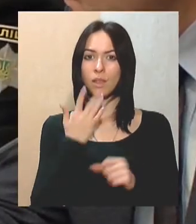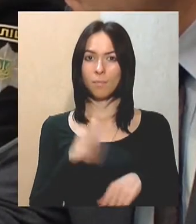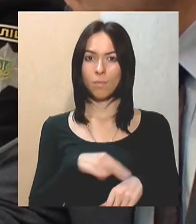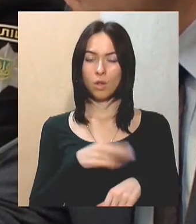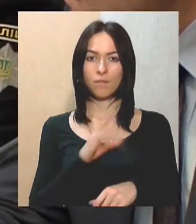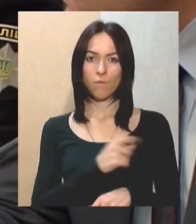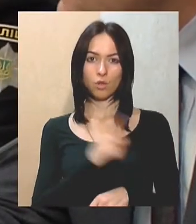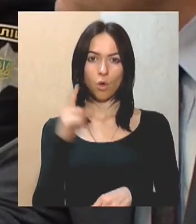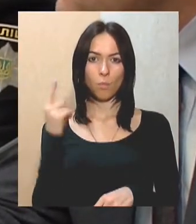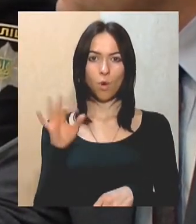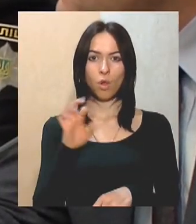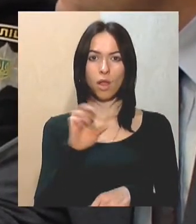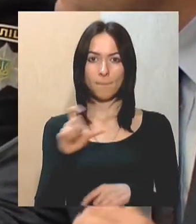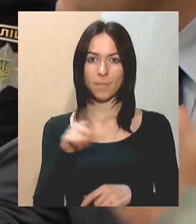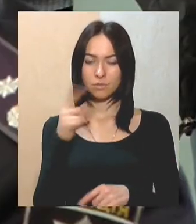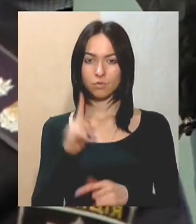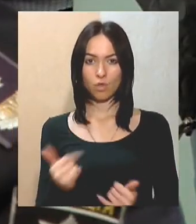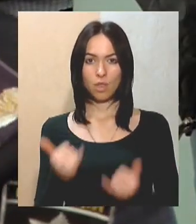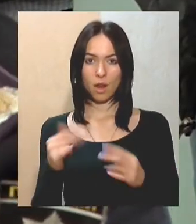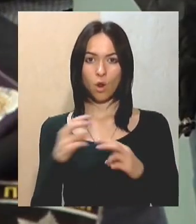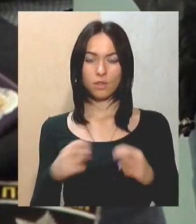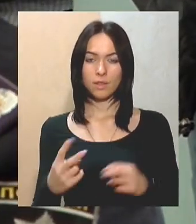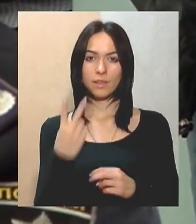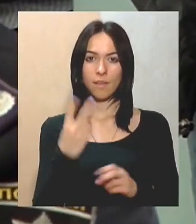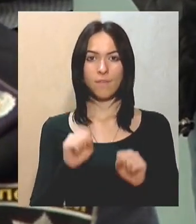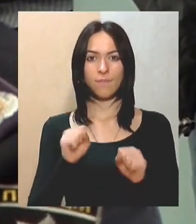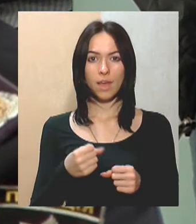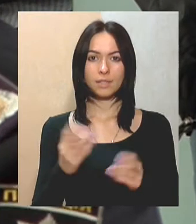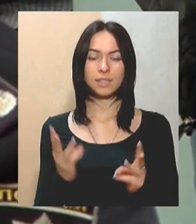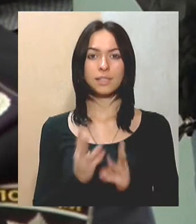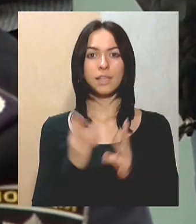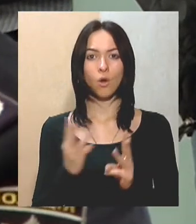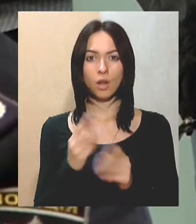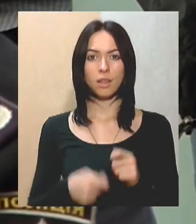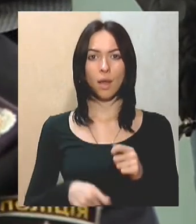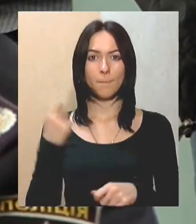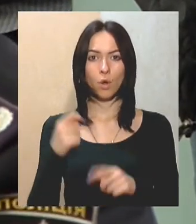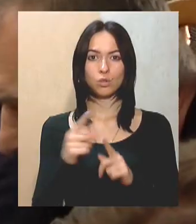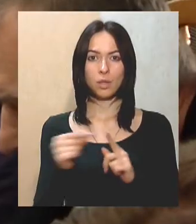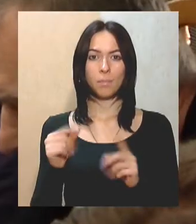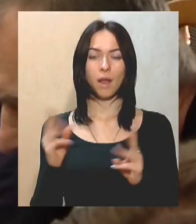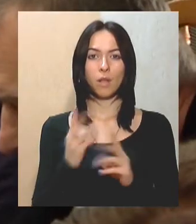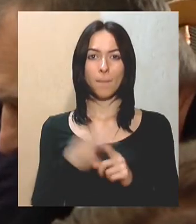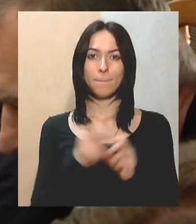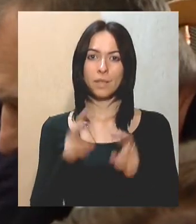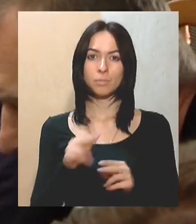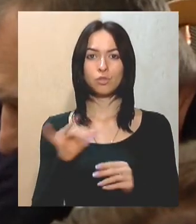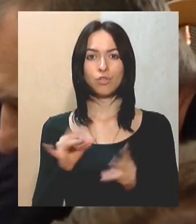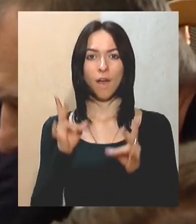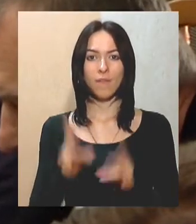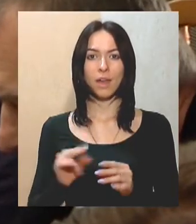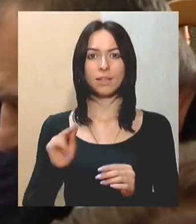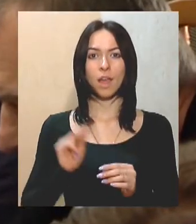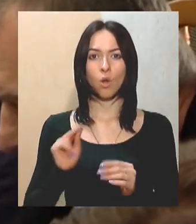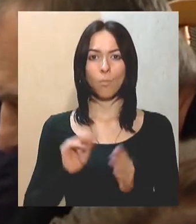Бех заявив, що наразі розглядаються дві версії загоряння – порушення правил пожежної безпеки чи аварійна робота